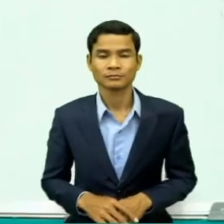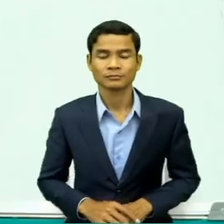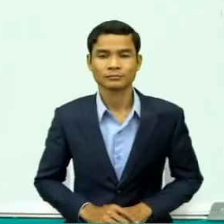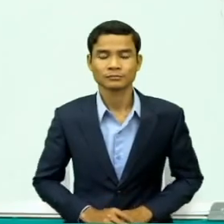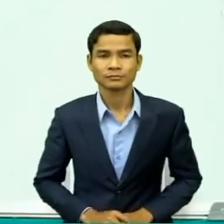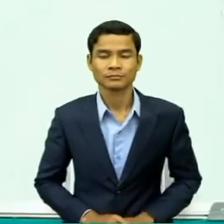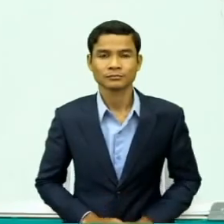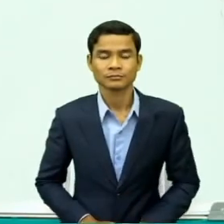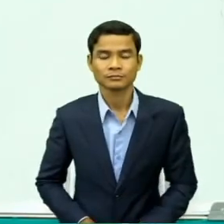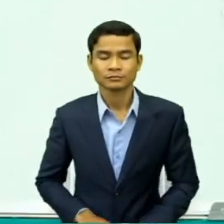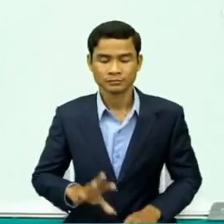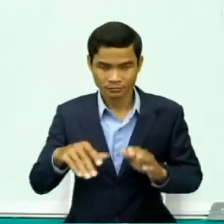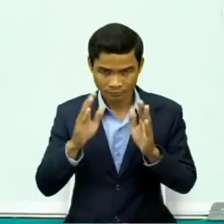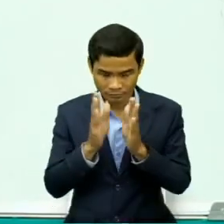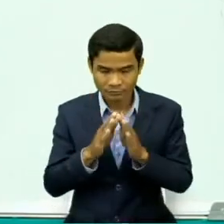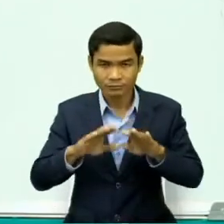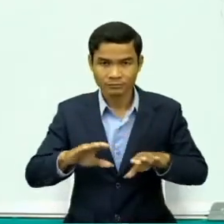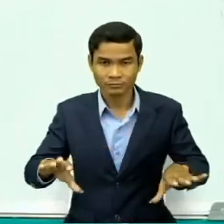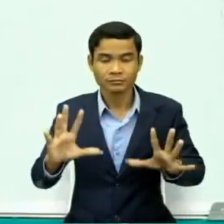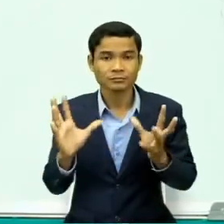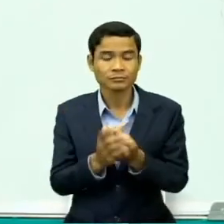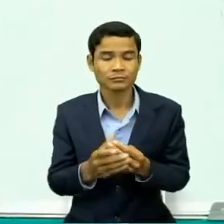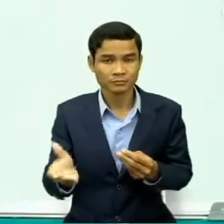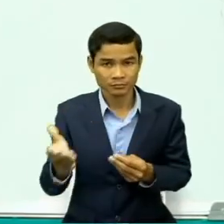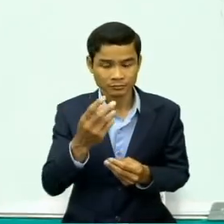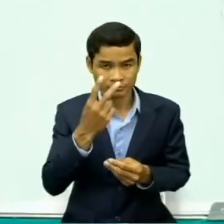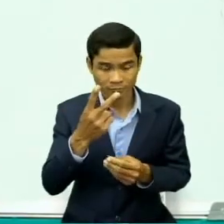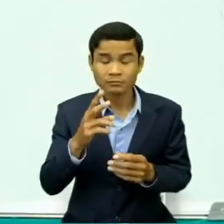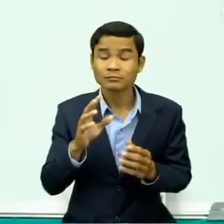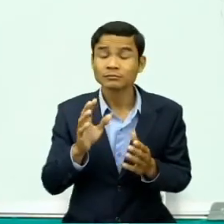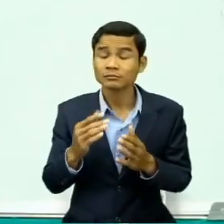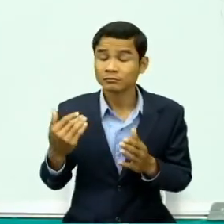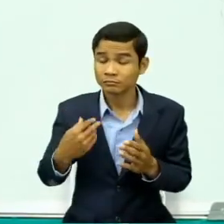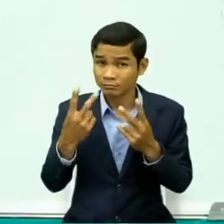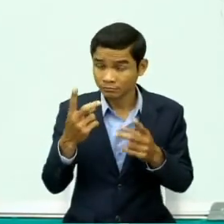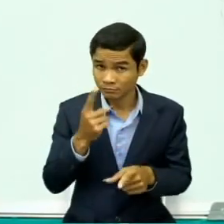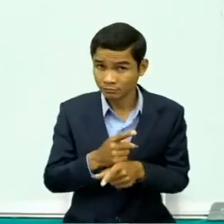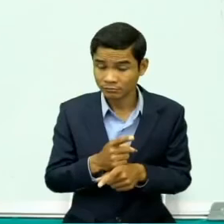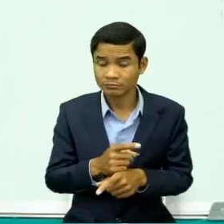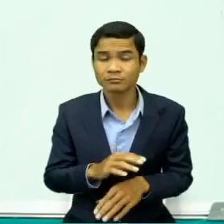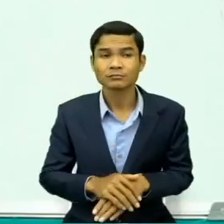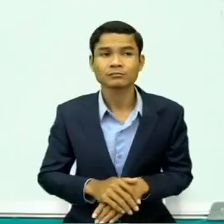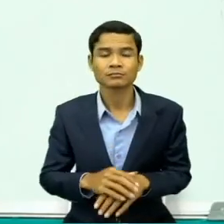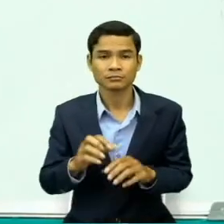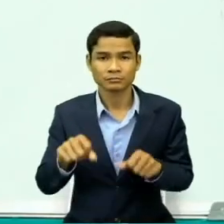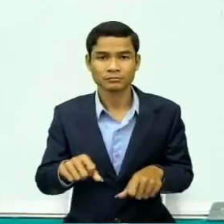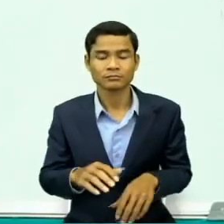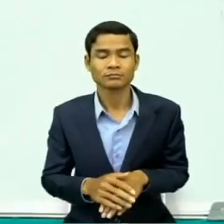chà con con tiền tuột mới trăm trời con